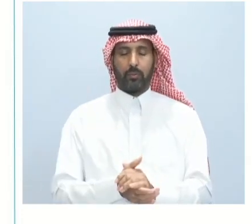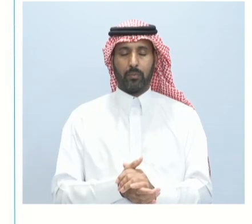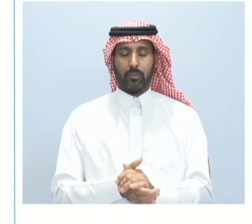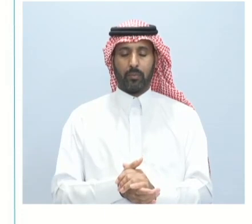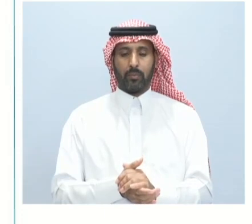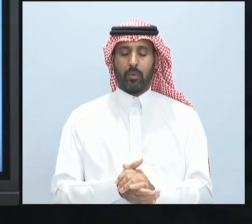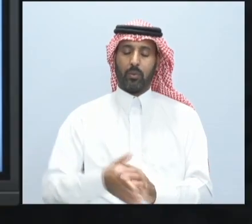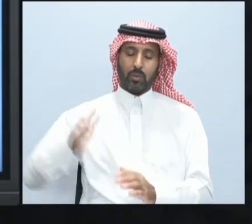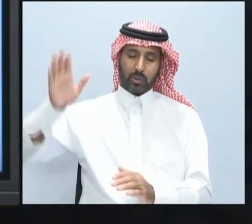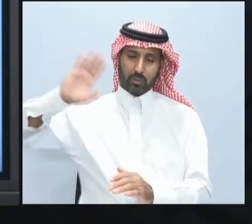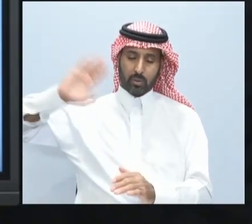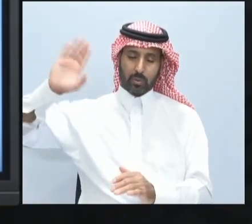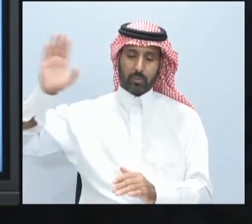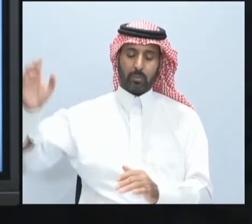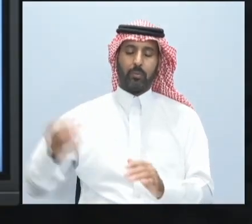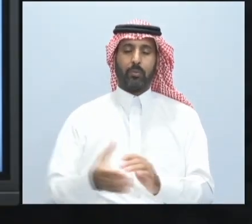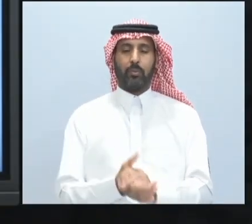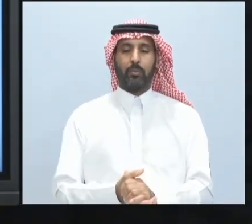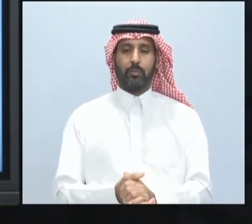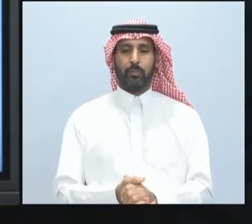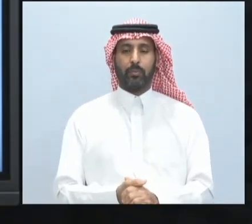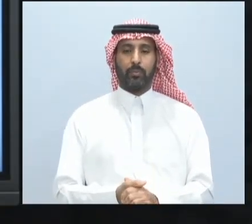المتابعه والسلام عليكم ورحمه الله وبركاته